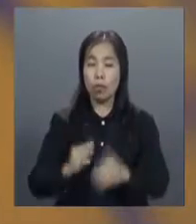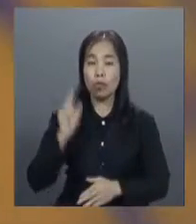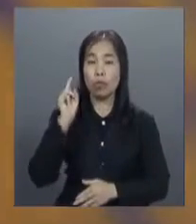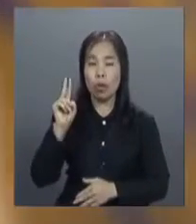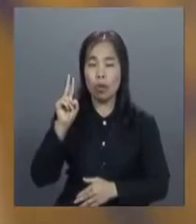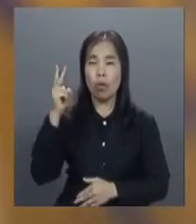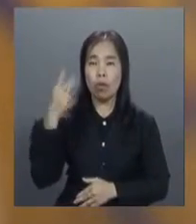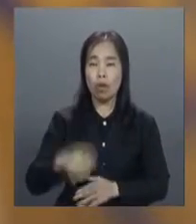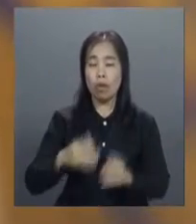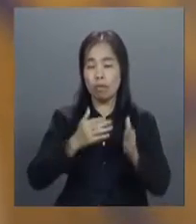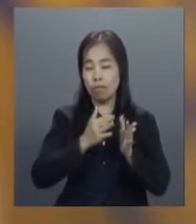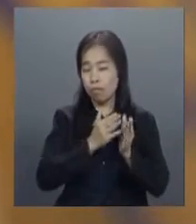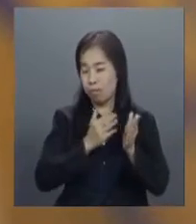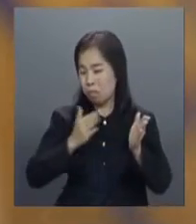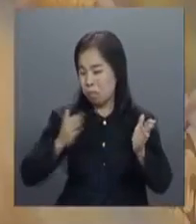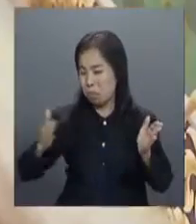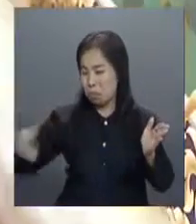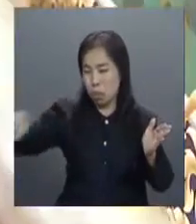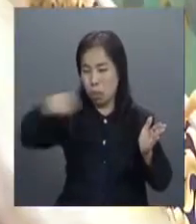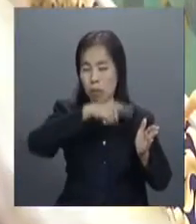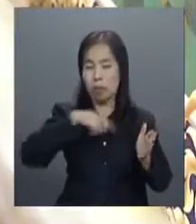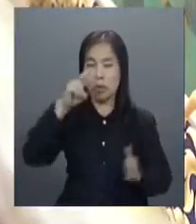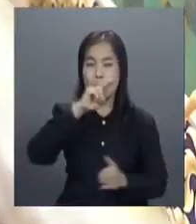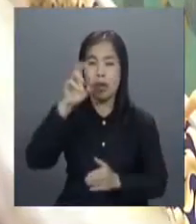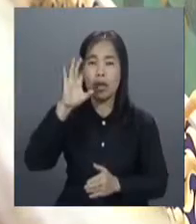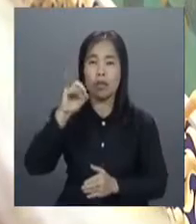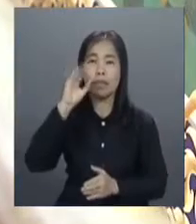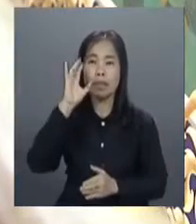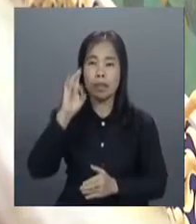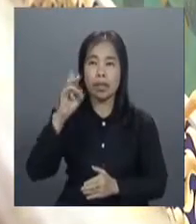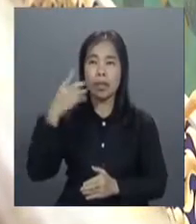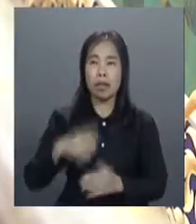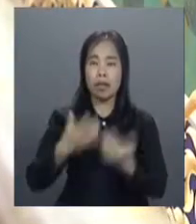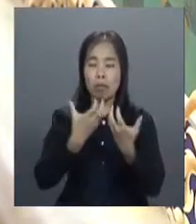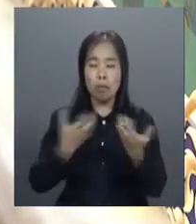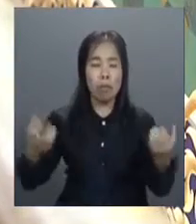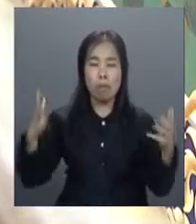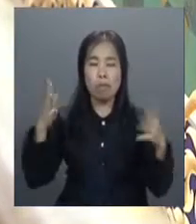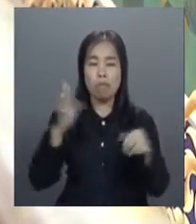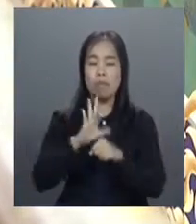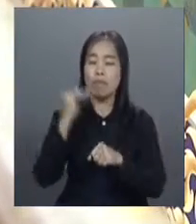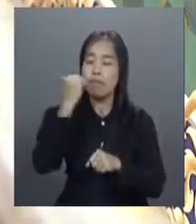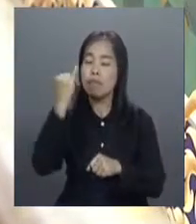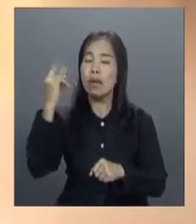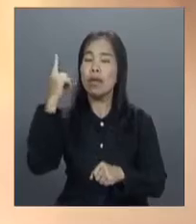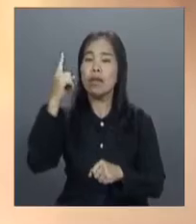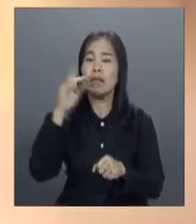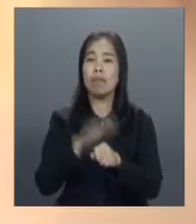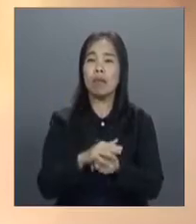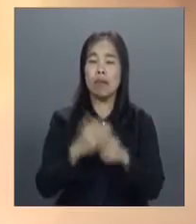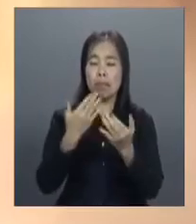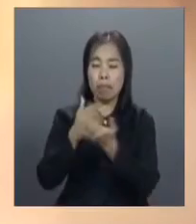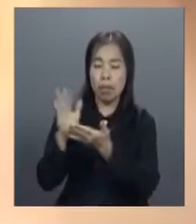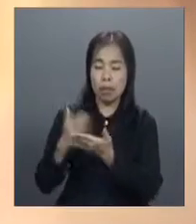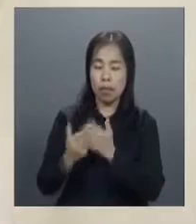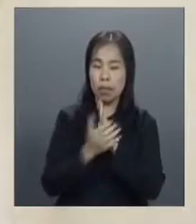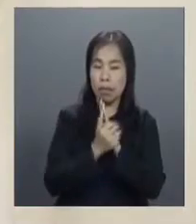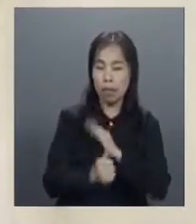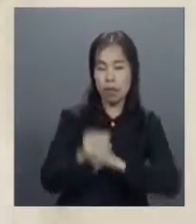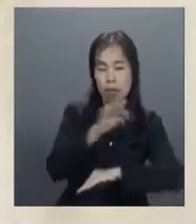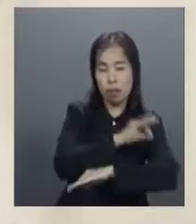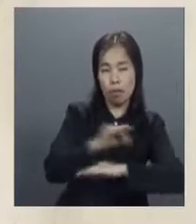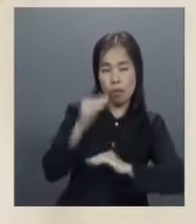ที่297ตารางเมตรโดยไม่มีลูกมือแต่งงานตามความเชี่ยวชาญให้วาสนาออกแบบตัวละ